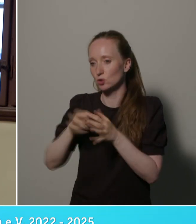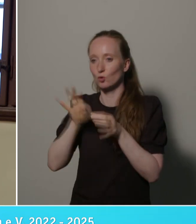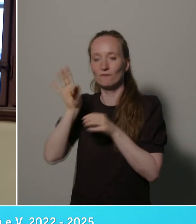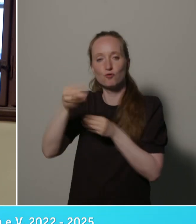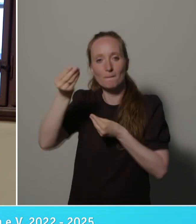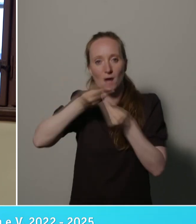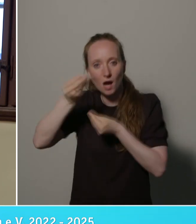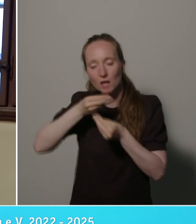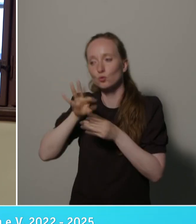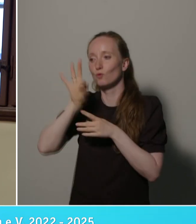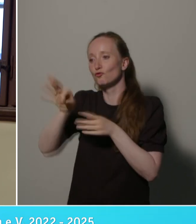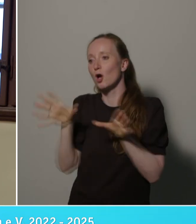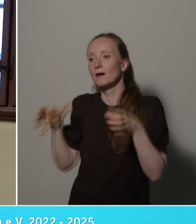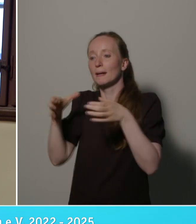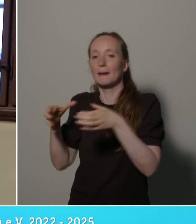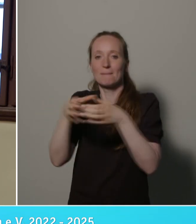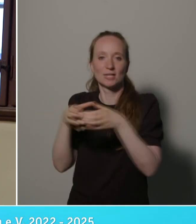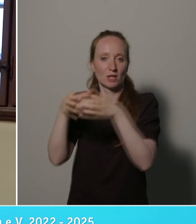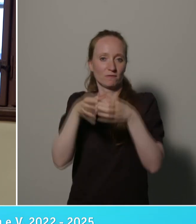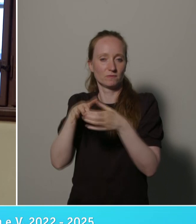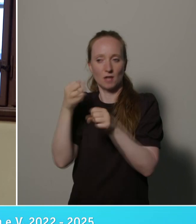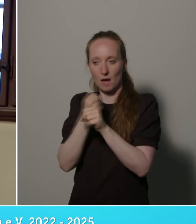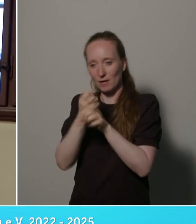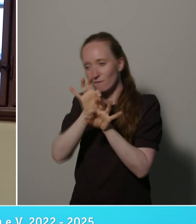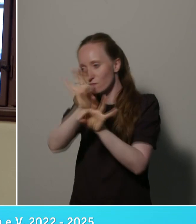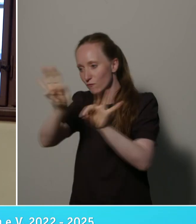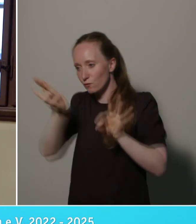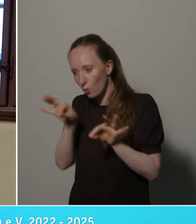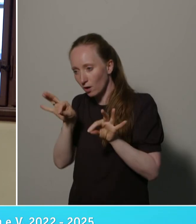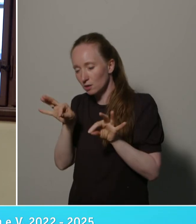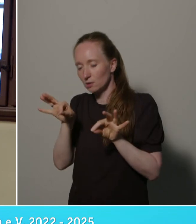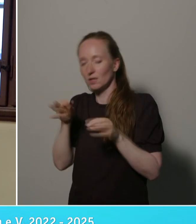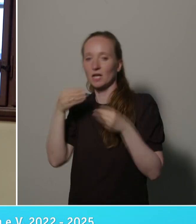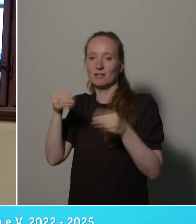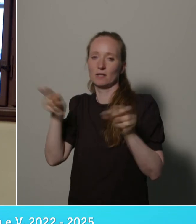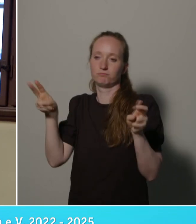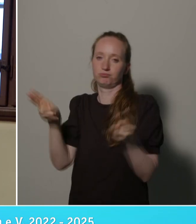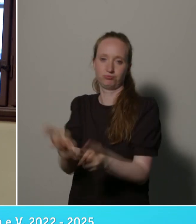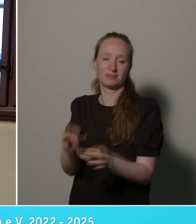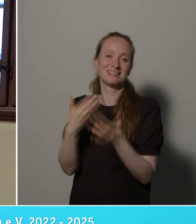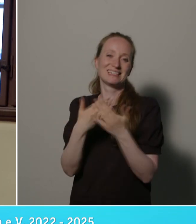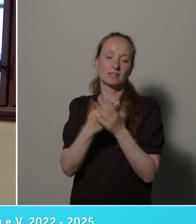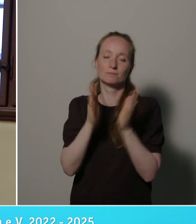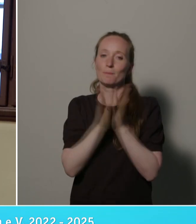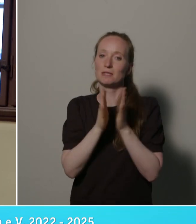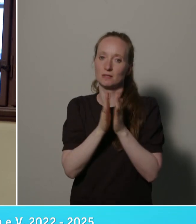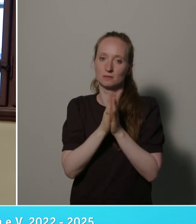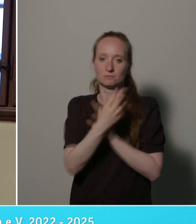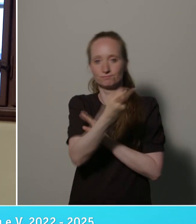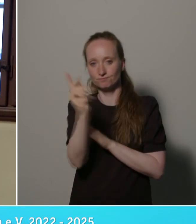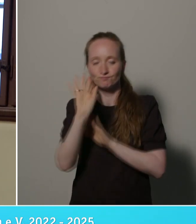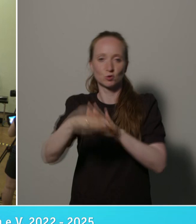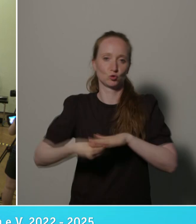und die Gemeinwesenarbeit bei uns in Winzerlaa, wirklich drunter leiden. Und deswegen mein Wunsch, stimmen Sie zu. Vielen